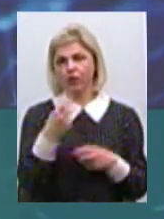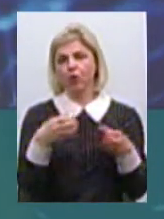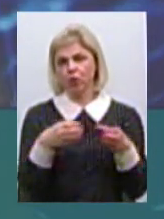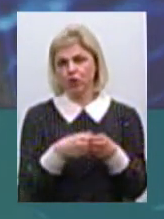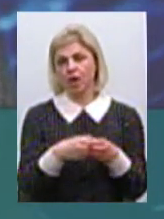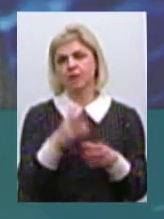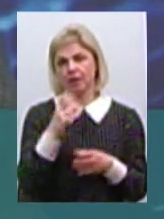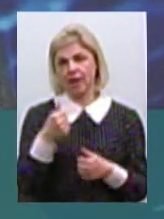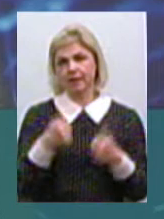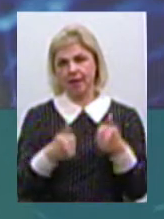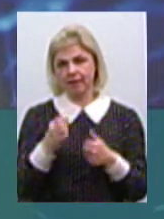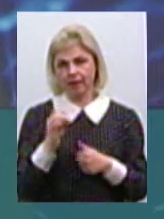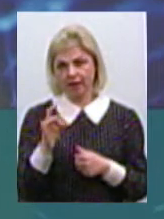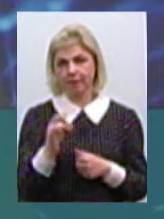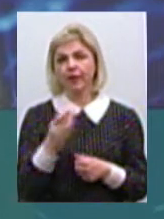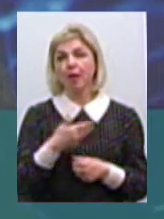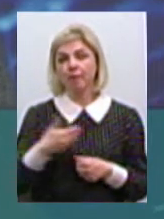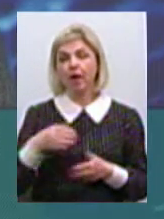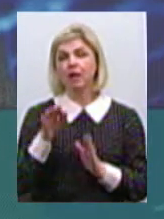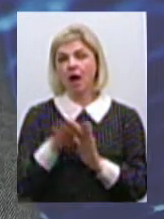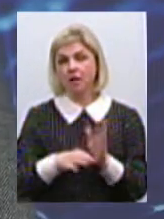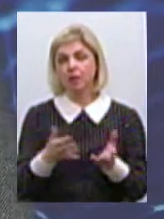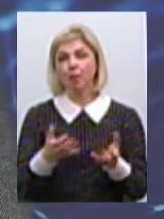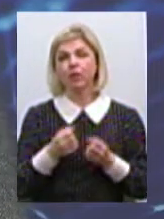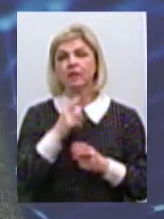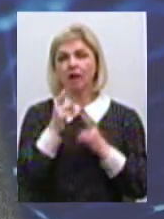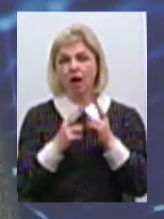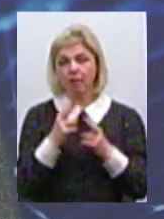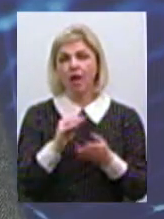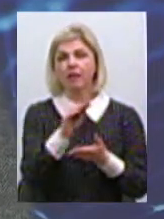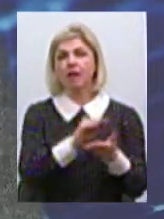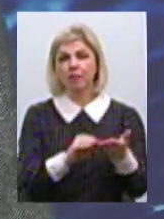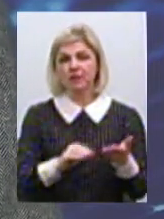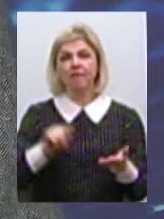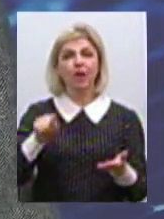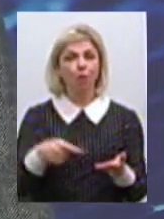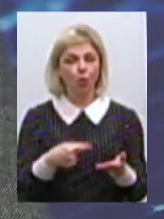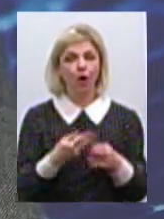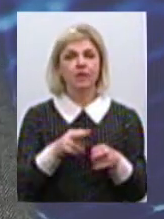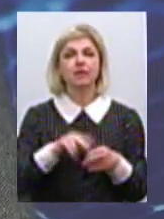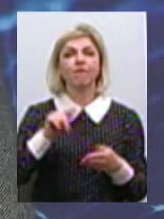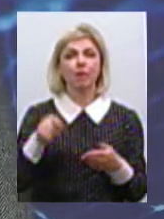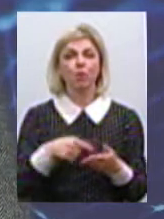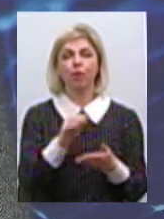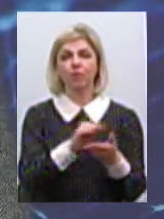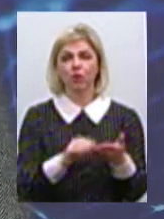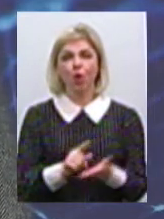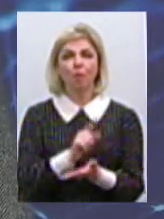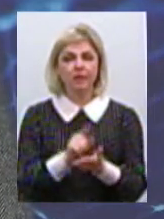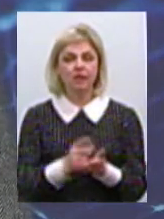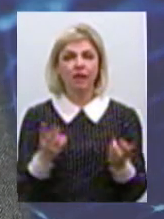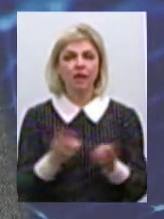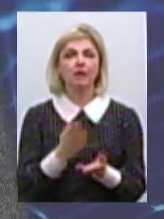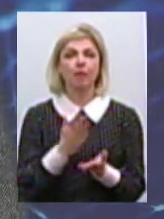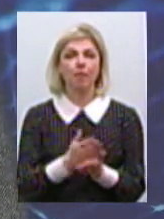на тендері. І ми одразу отримали скаргу, ми прописали вимоги обов'язково. Ці вимоги звучали, що обов'язково треба мати